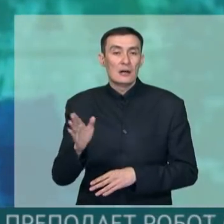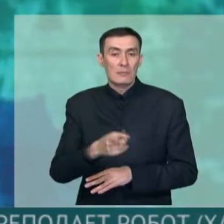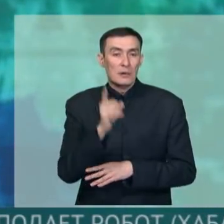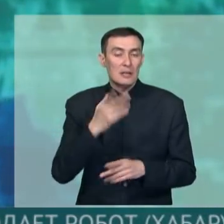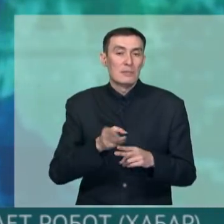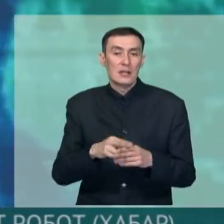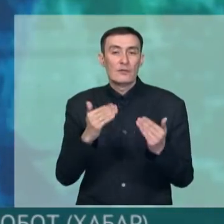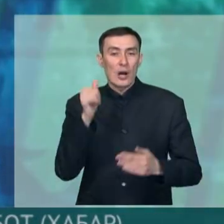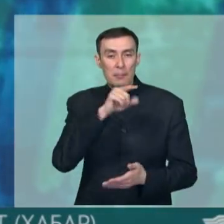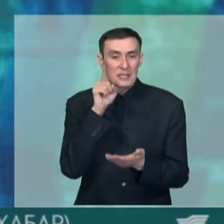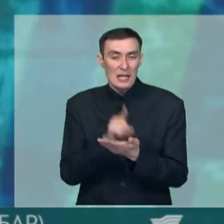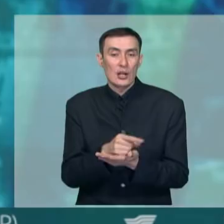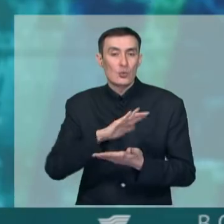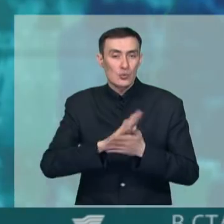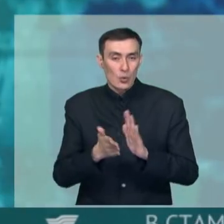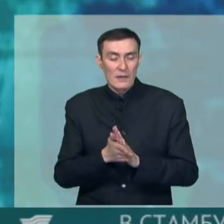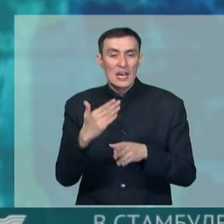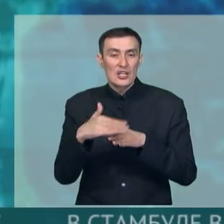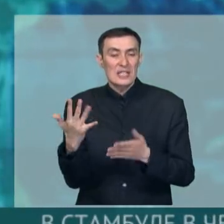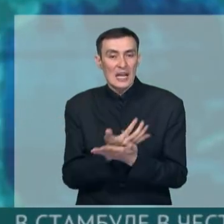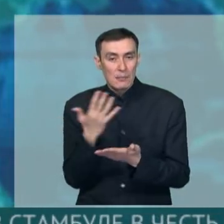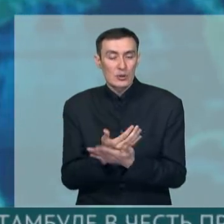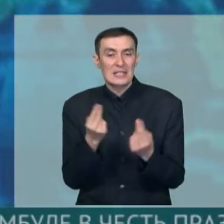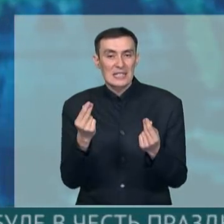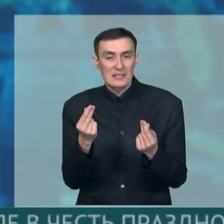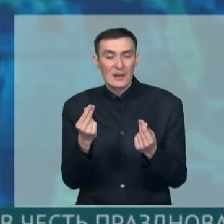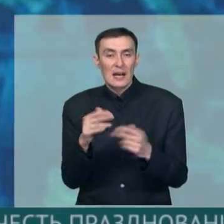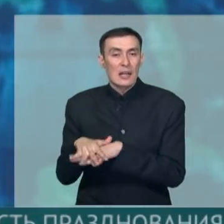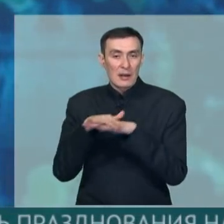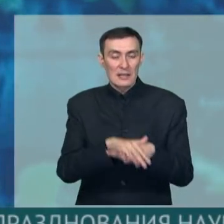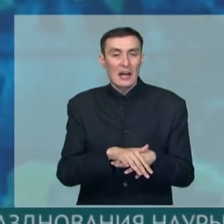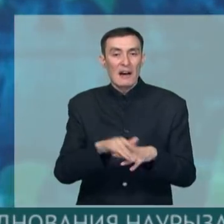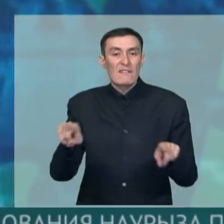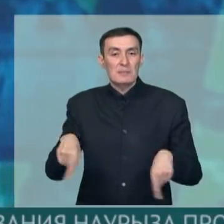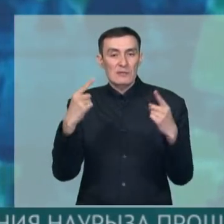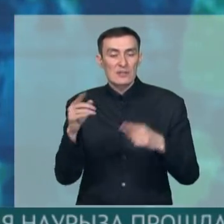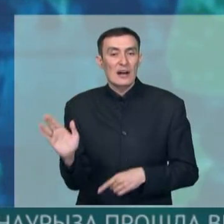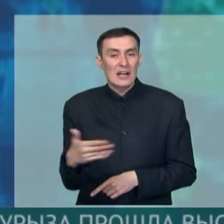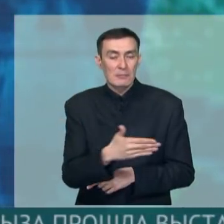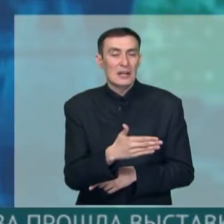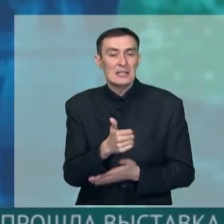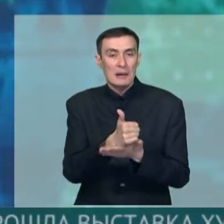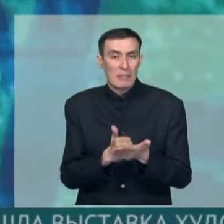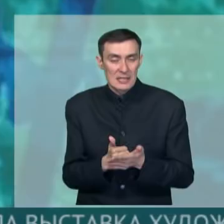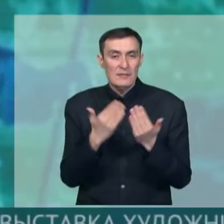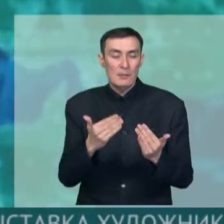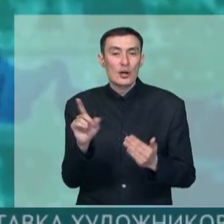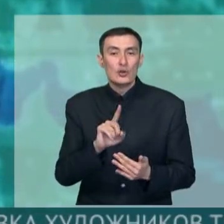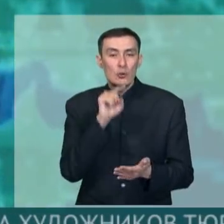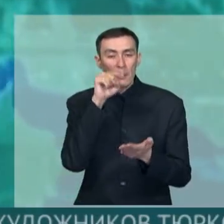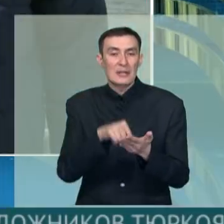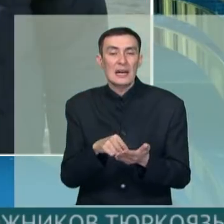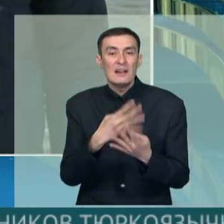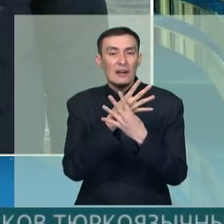нынешнего года стало обязательное условие часть заработанных средств направлять на воспроизводство рыбных запасов. Что попадается